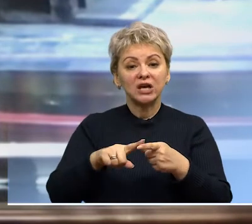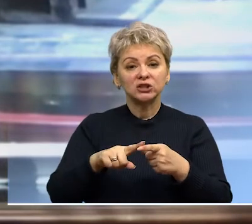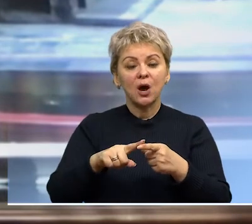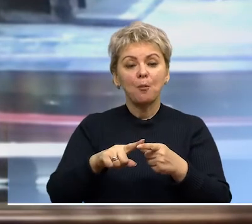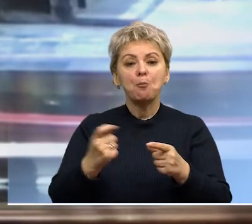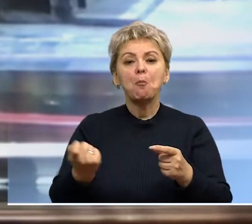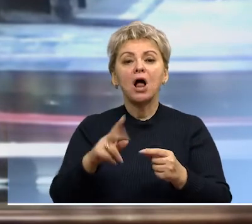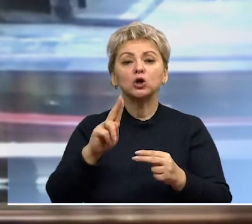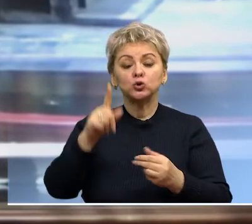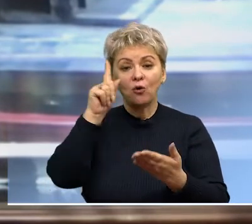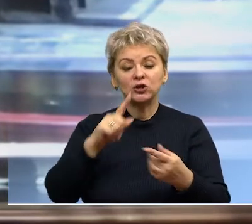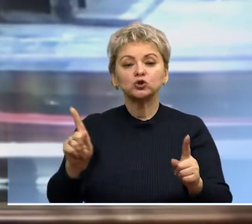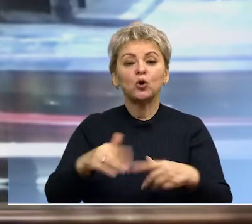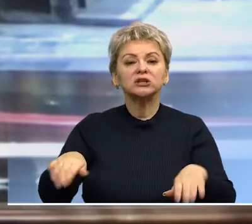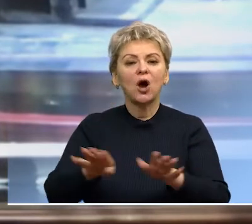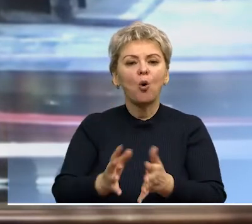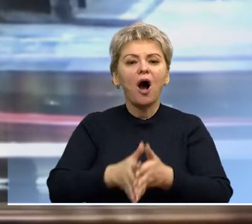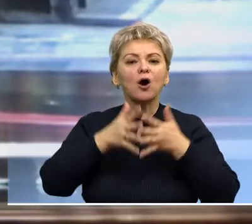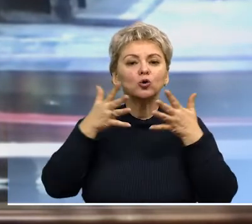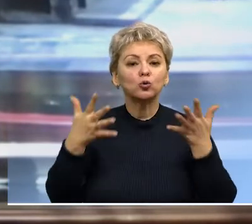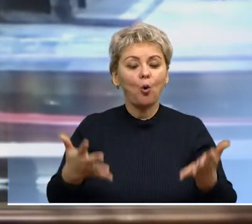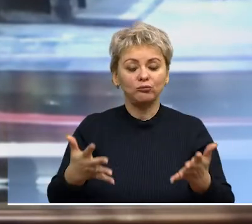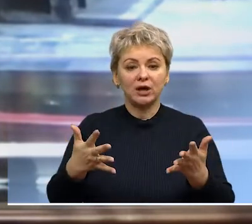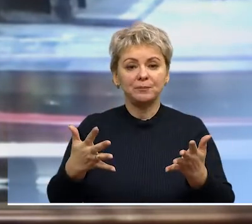это мало кто верил, что такое